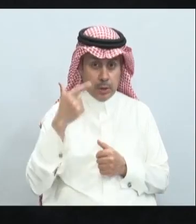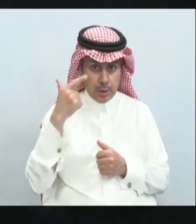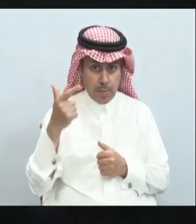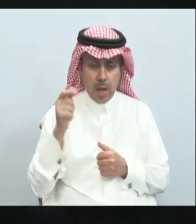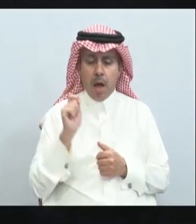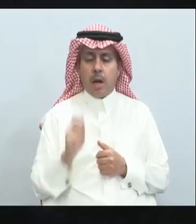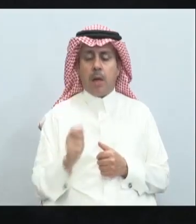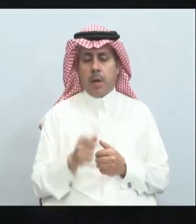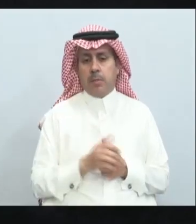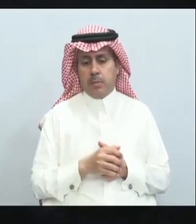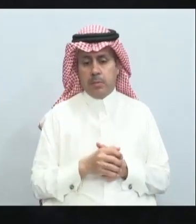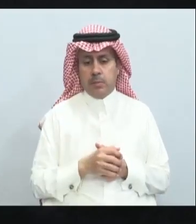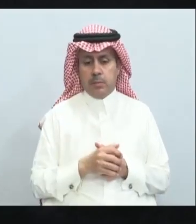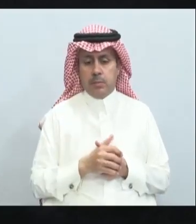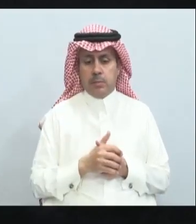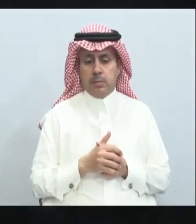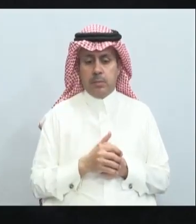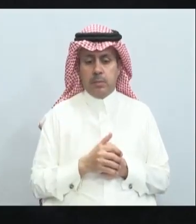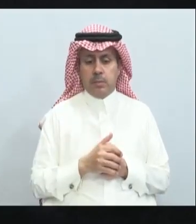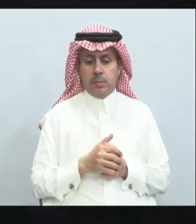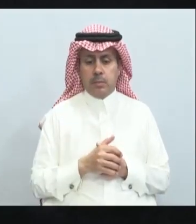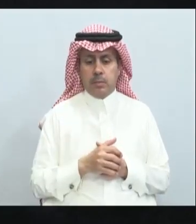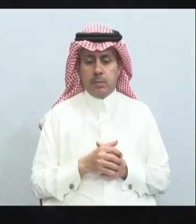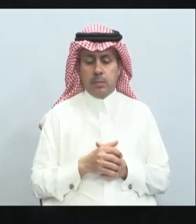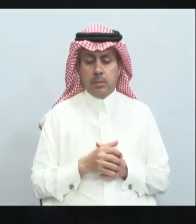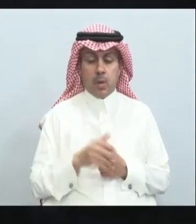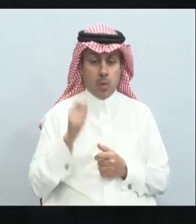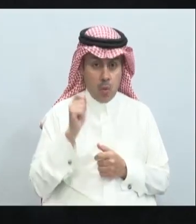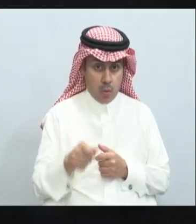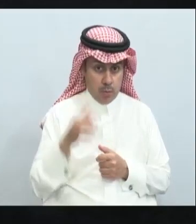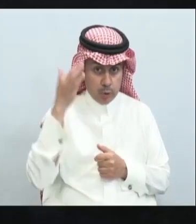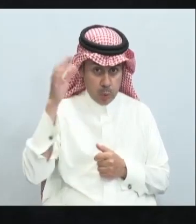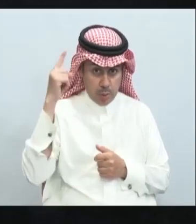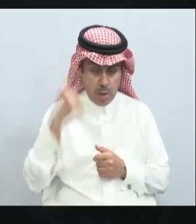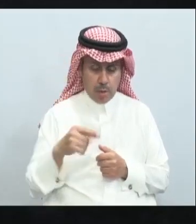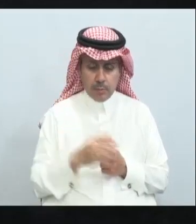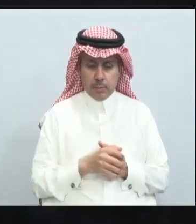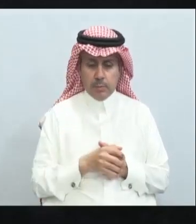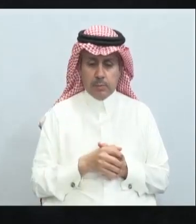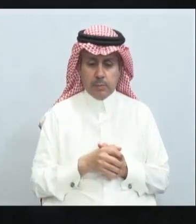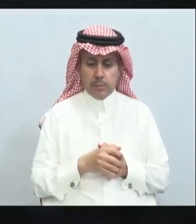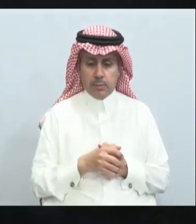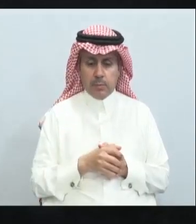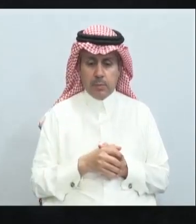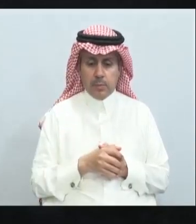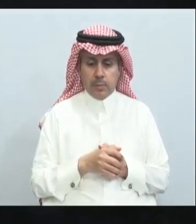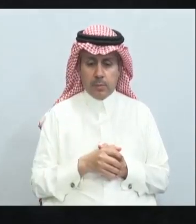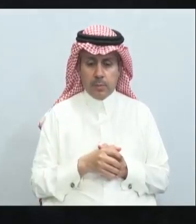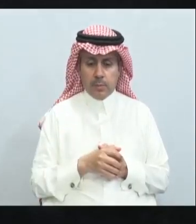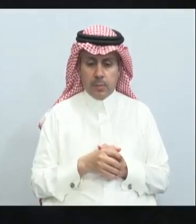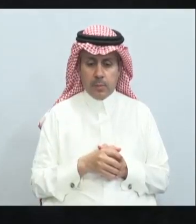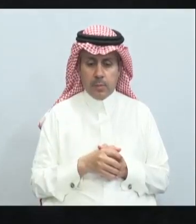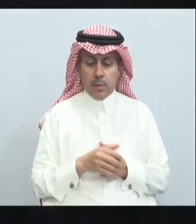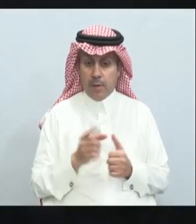احكام لكل لكل حاله منها حكم اما بالجواز او عدم الجواز